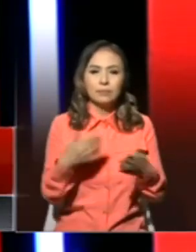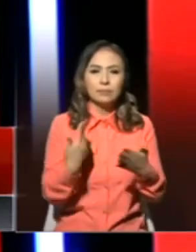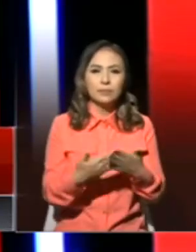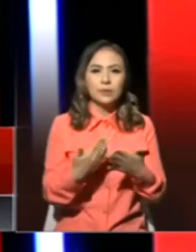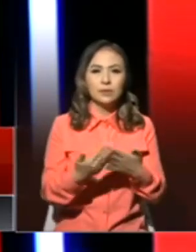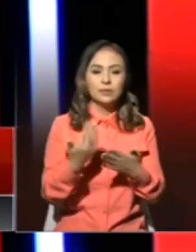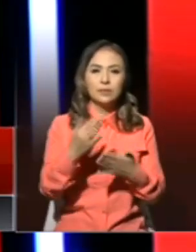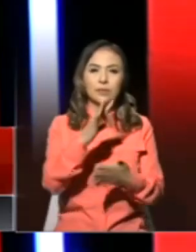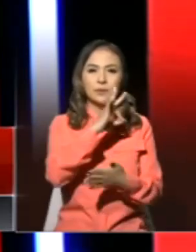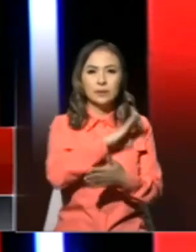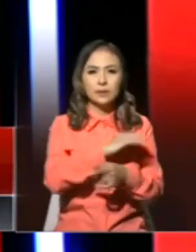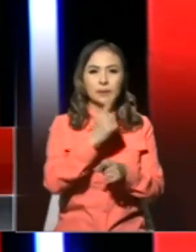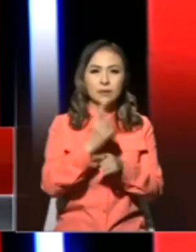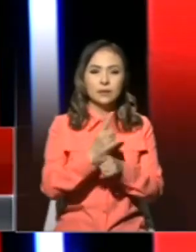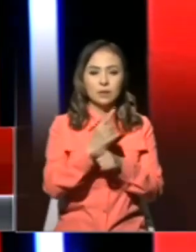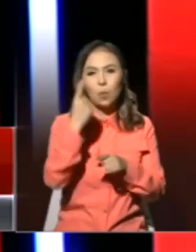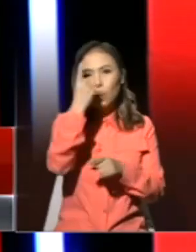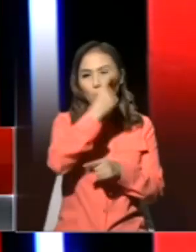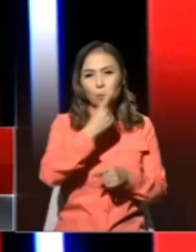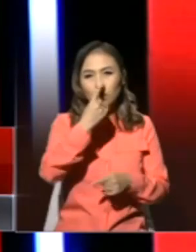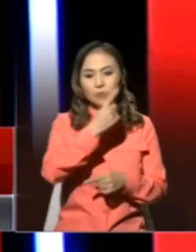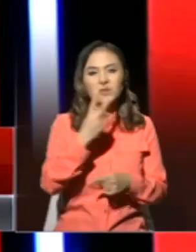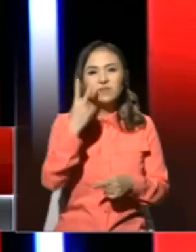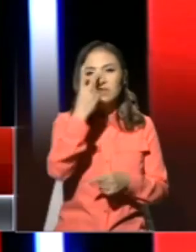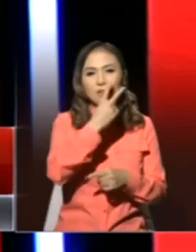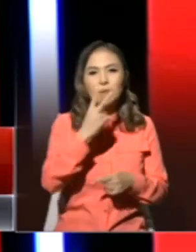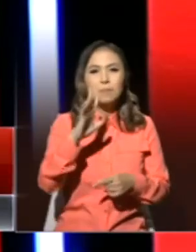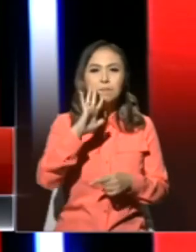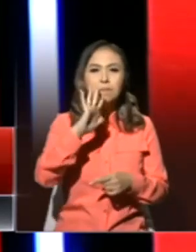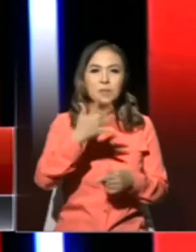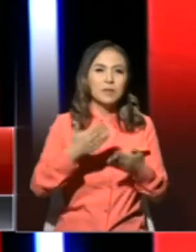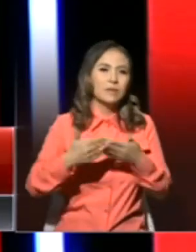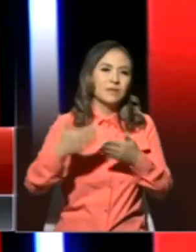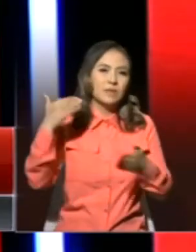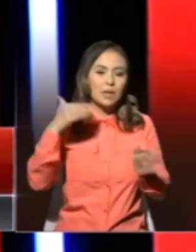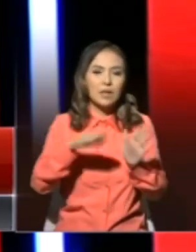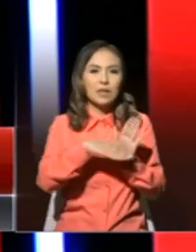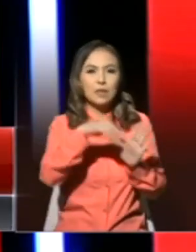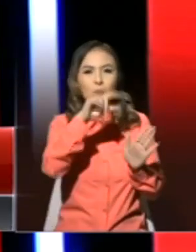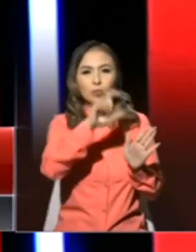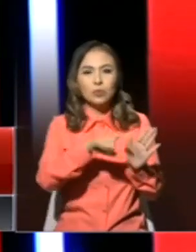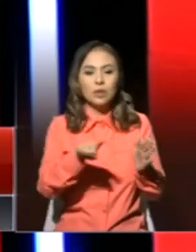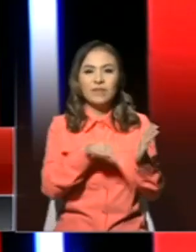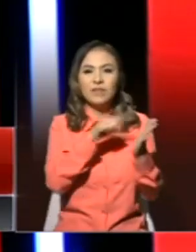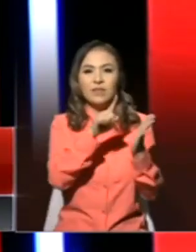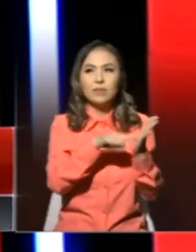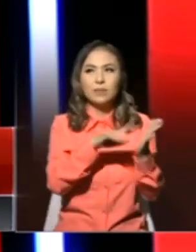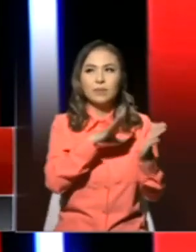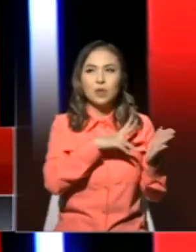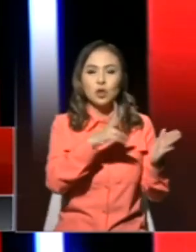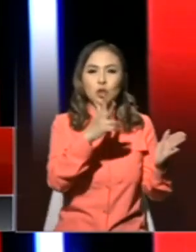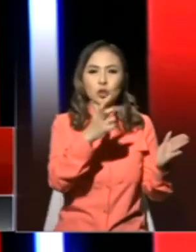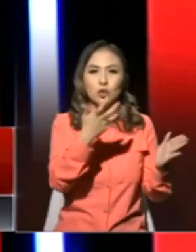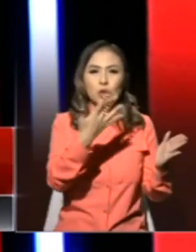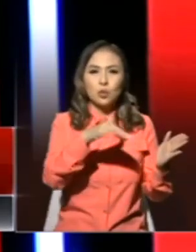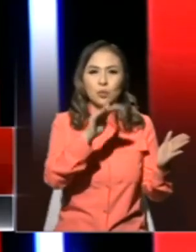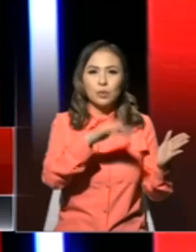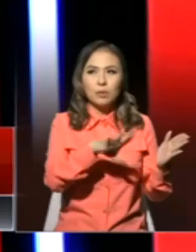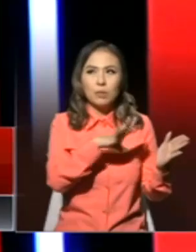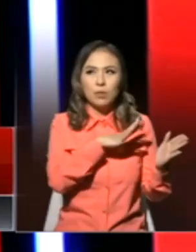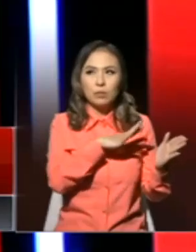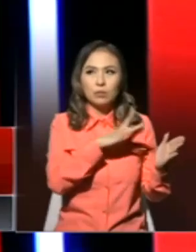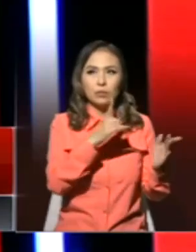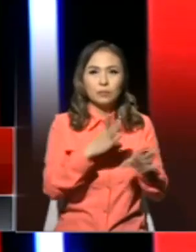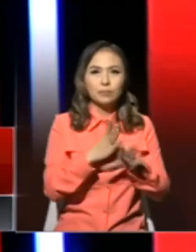сізге дейін қойған бір жыл бұрын, екі жыл бұрын, бес жыл бұрында қойған депутаттар осы сұрақты 350 мың деген санды келтіреді. Бұл